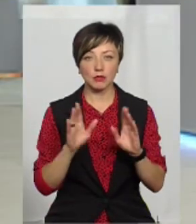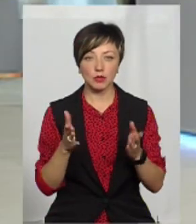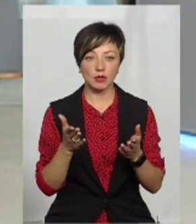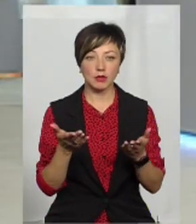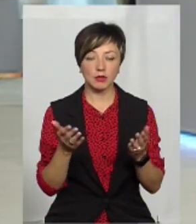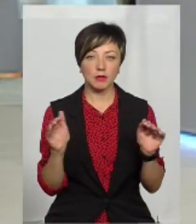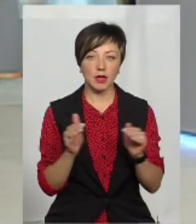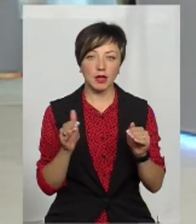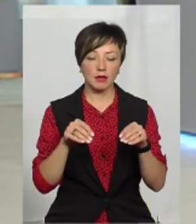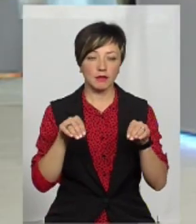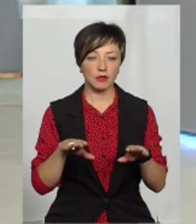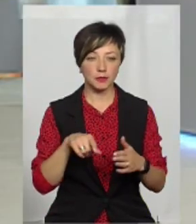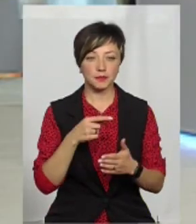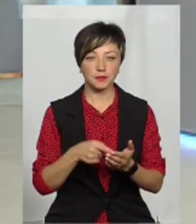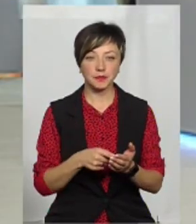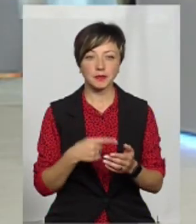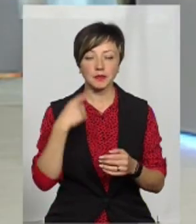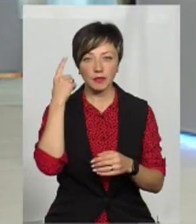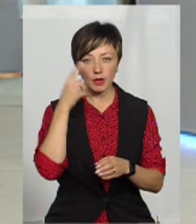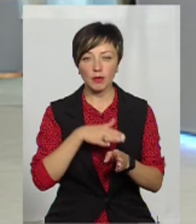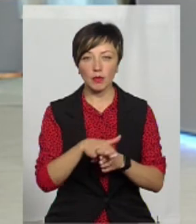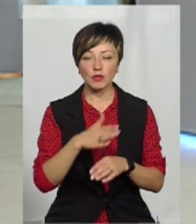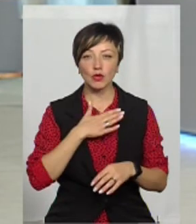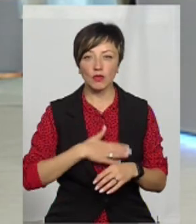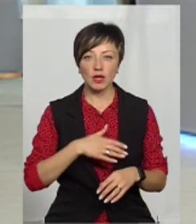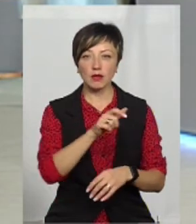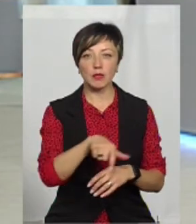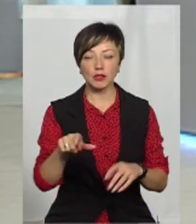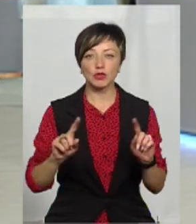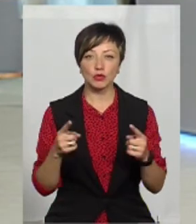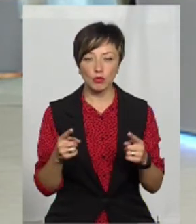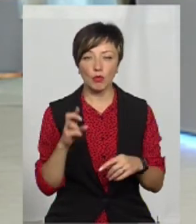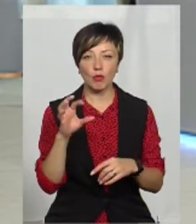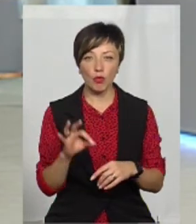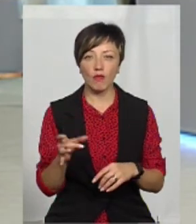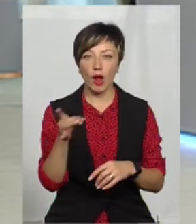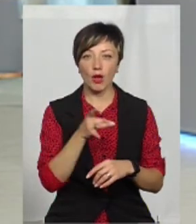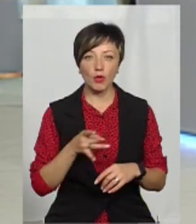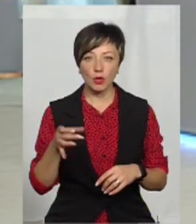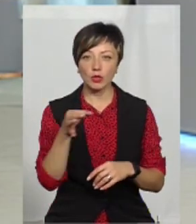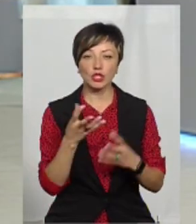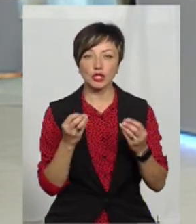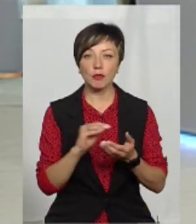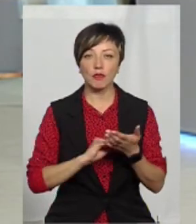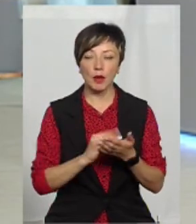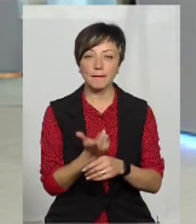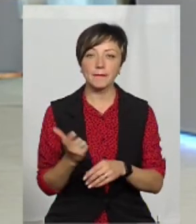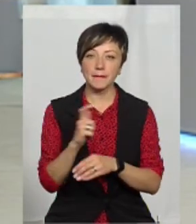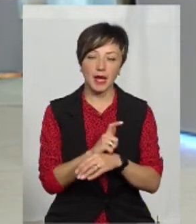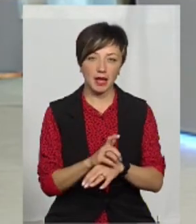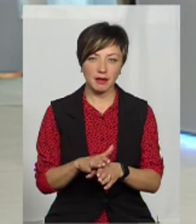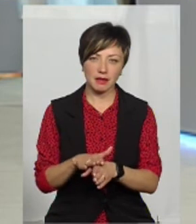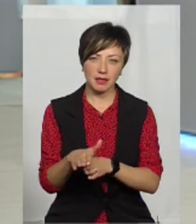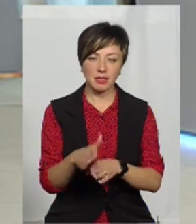буде якесь таке? Я думаю, що він повністю задовольнить мешканців. Чому? Тому що мікрорайон Озерна, ще раз повторюю,